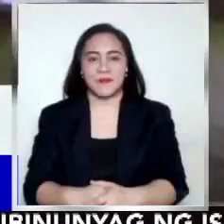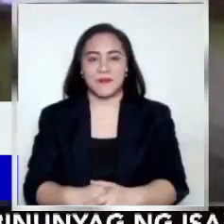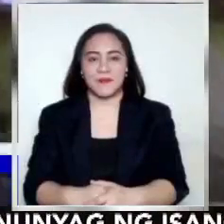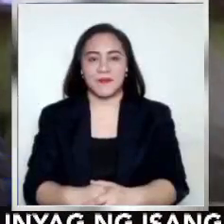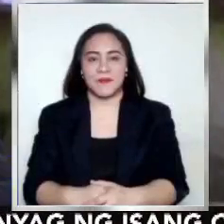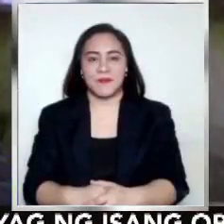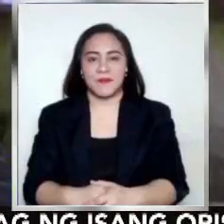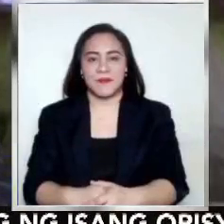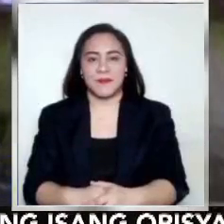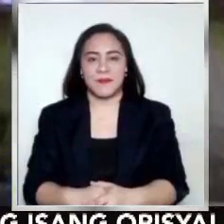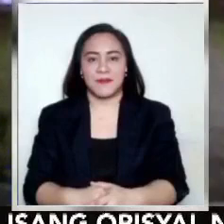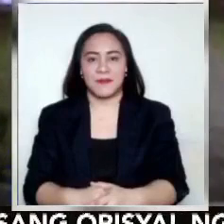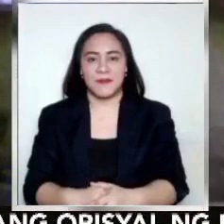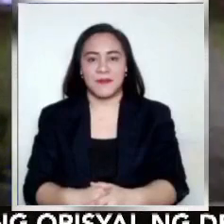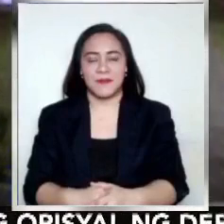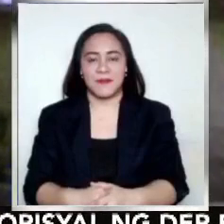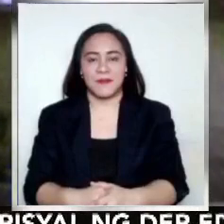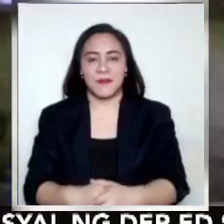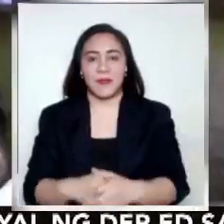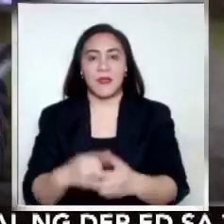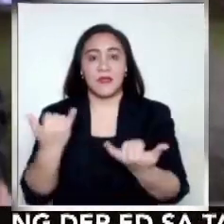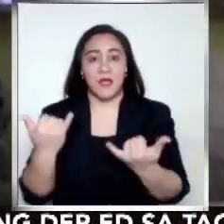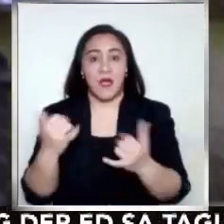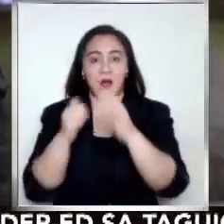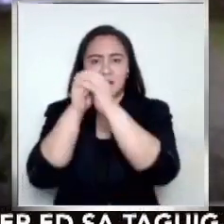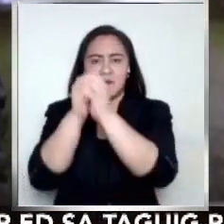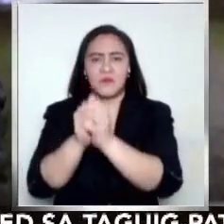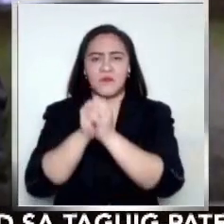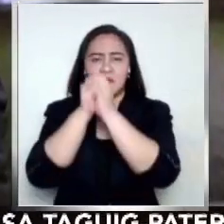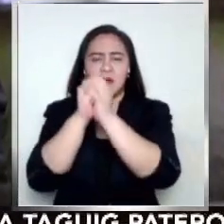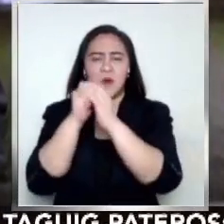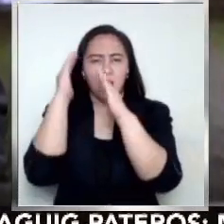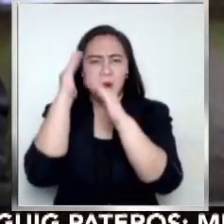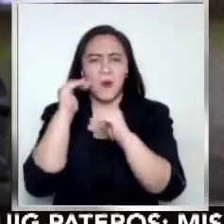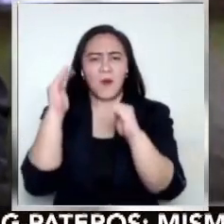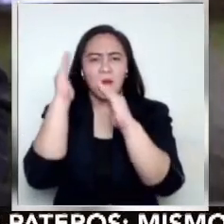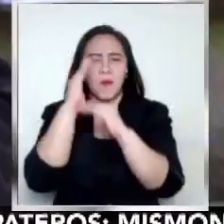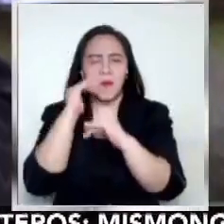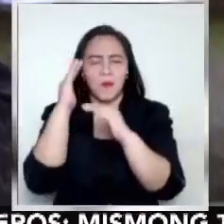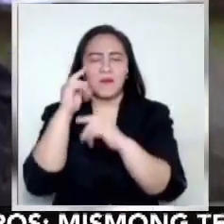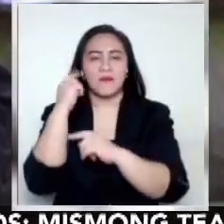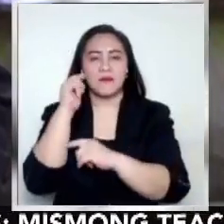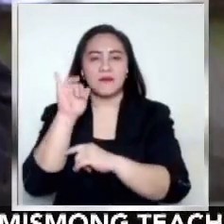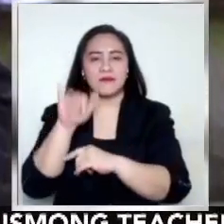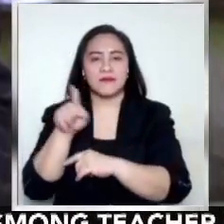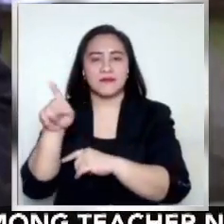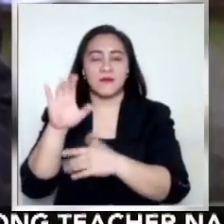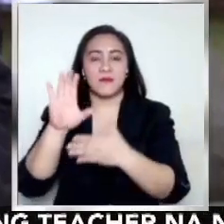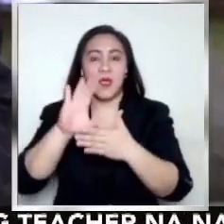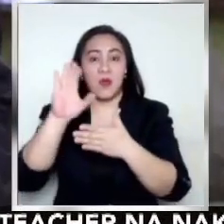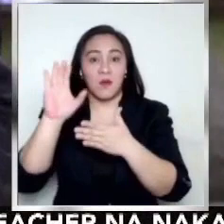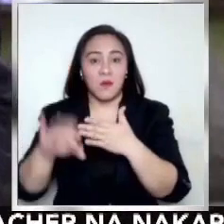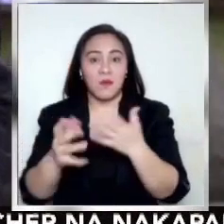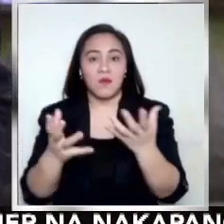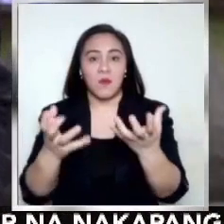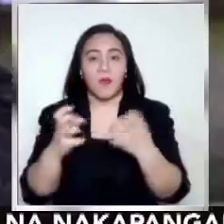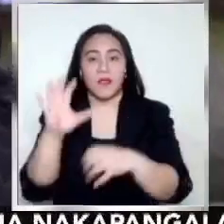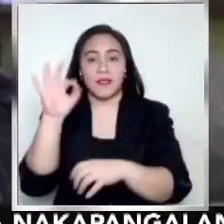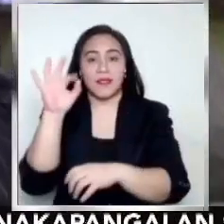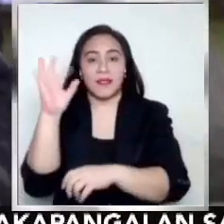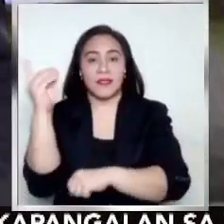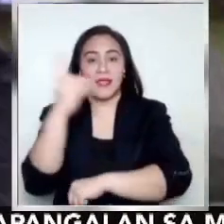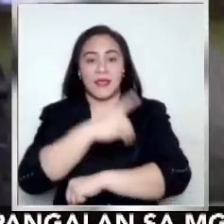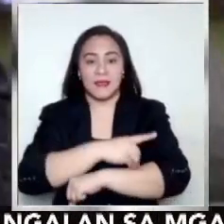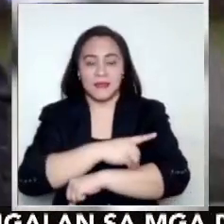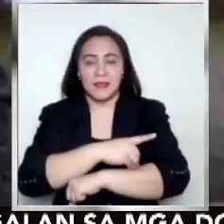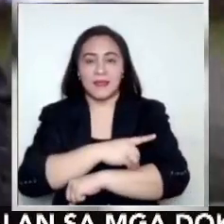Mel, katuparan ng mga hilinga, isa sa mga dahilan kung bakit pilit na kinukompleto na marami sa atin ang siyam na araw na Misa de Gallo o Simbang Gabi. Pero